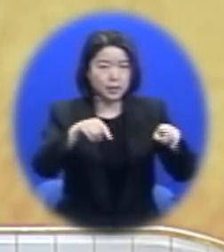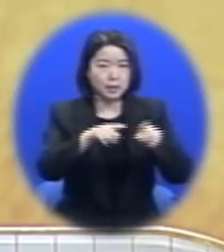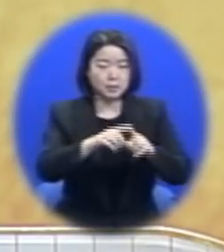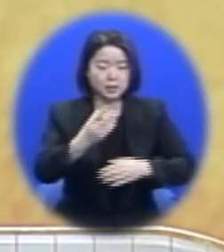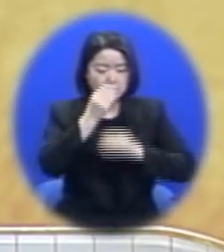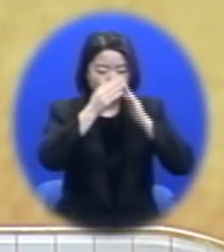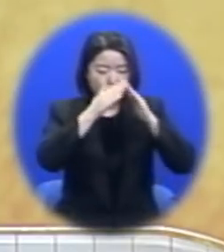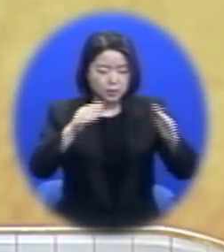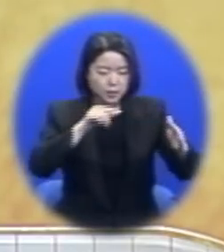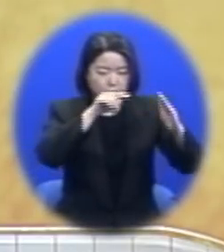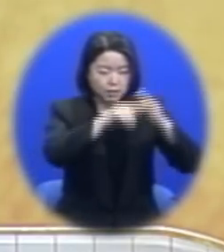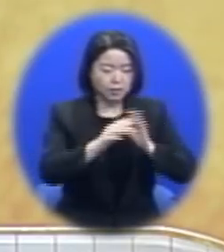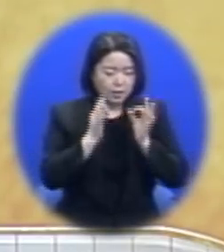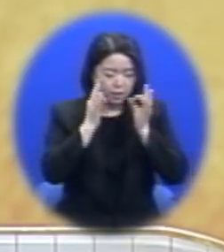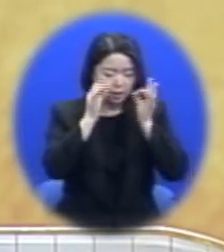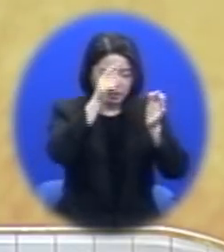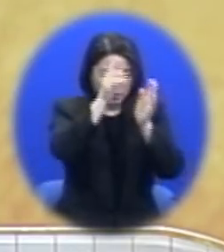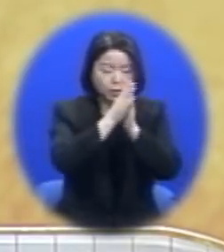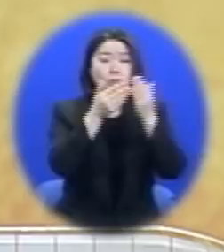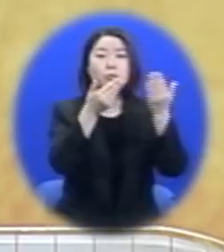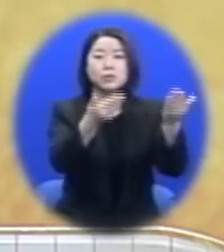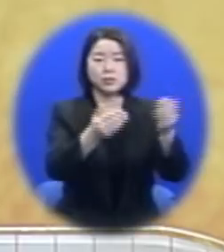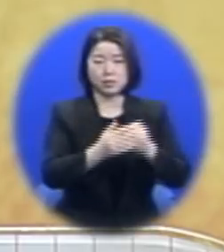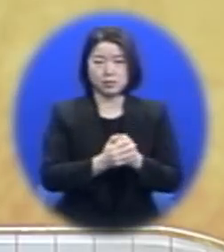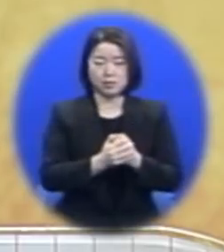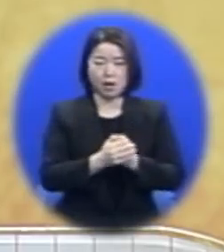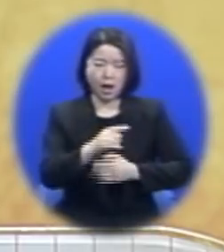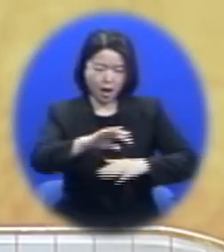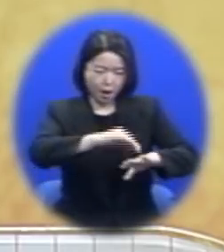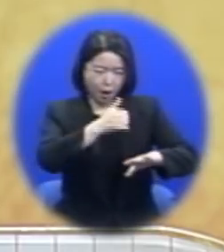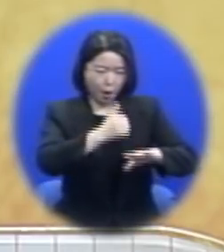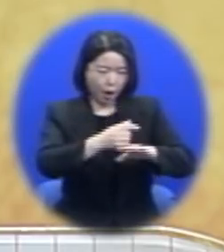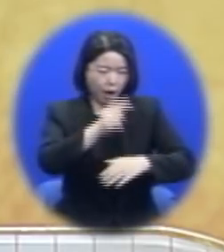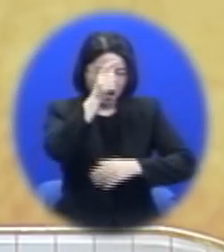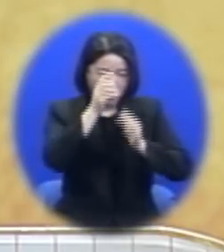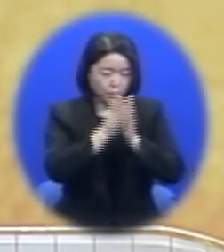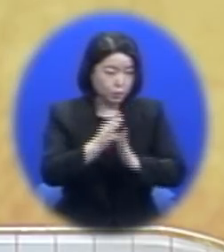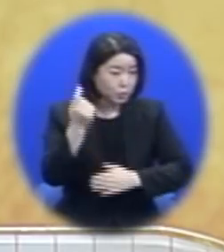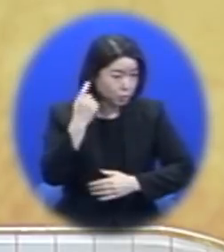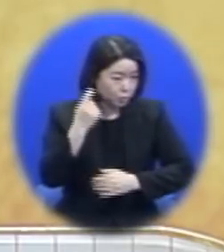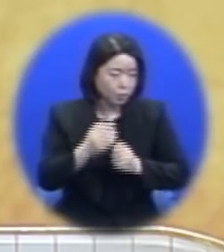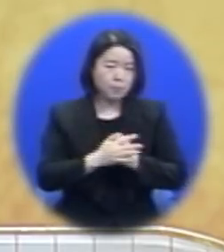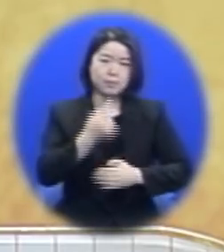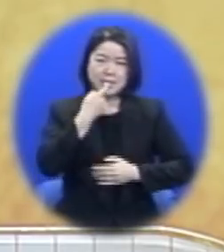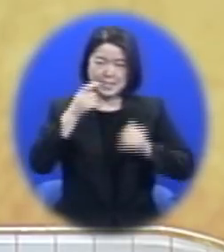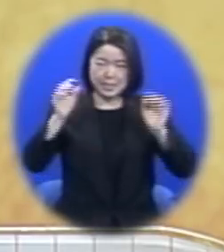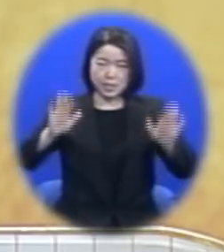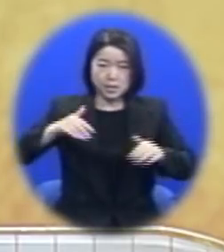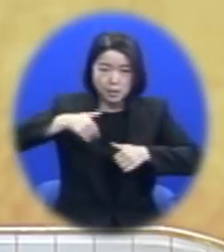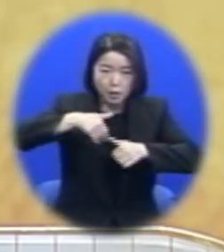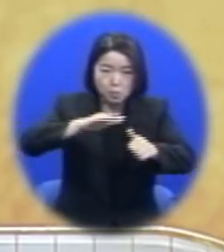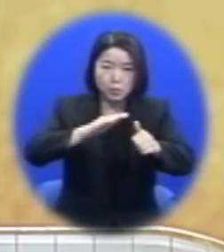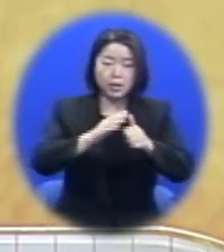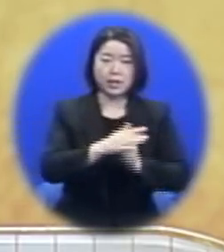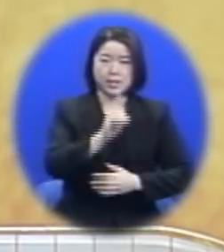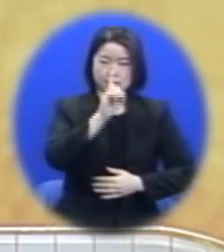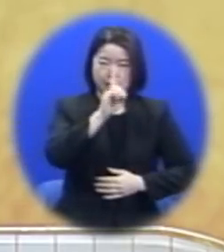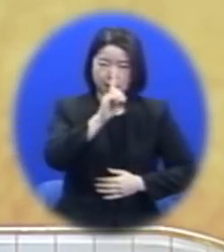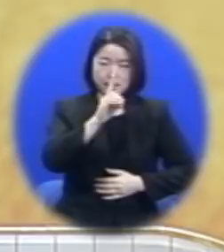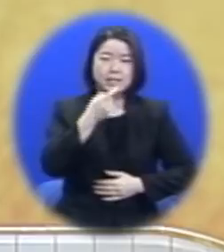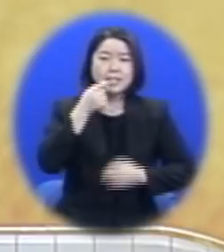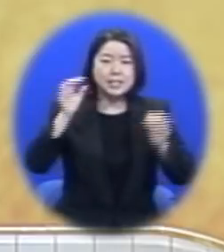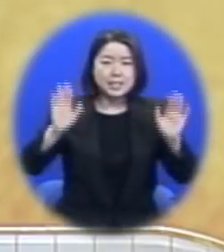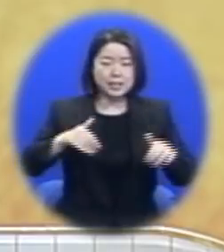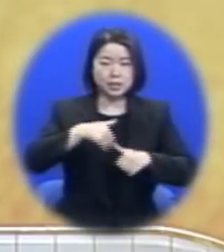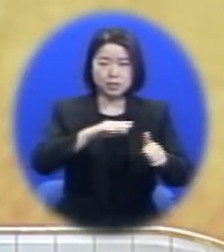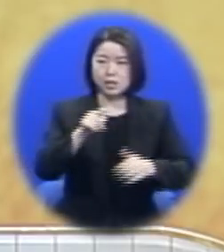간절히 기도합니다. 하나님이 그 히스기야의 기도를 들으시고 천사를 보내어 한 천사가